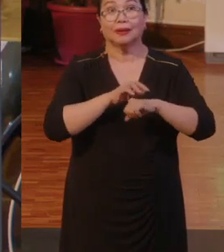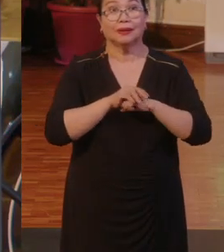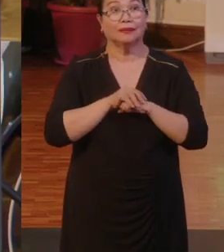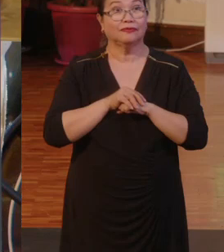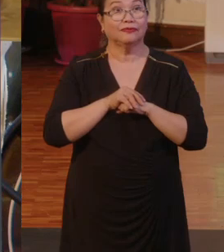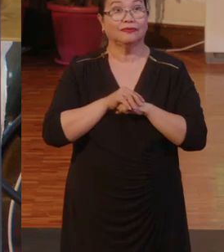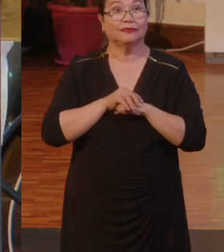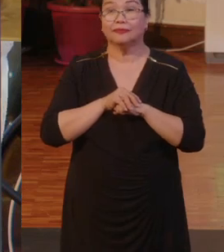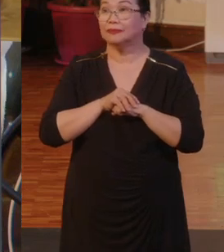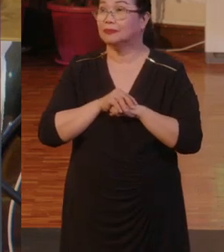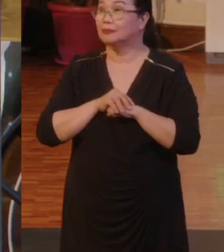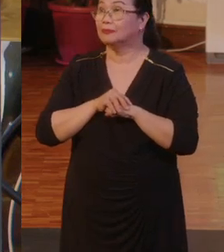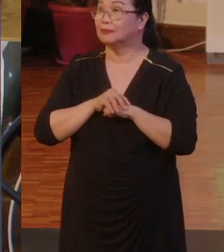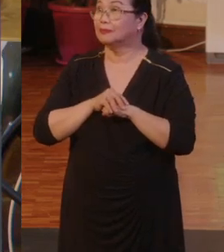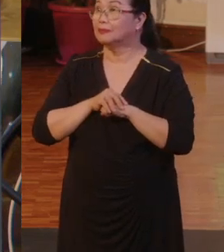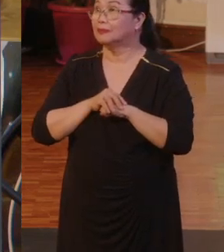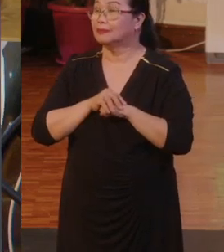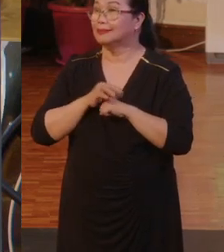patungong lupang pangako.